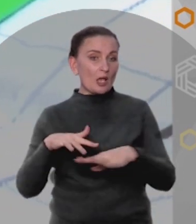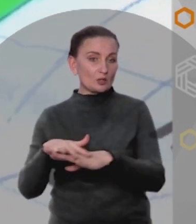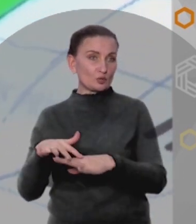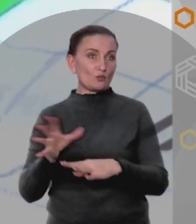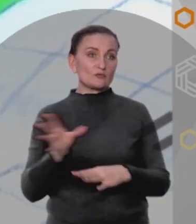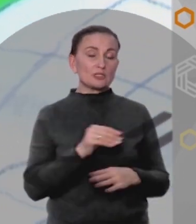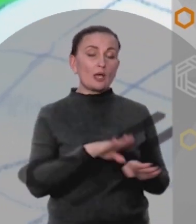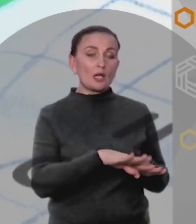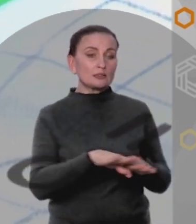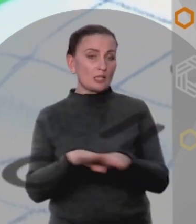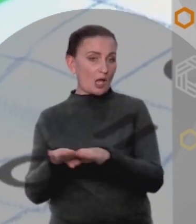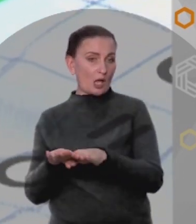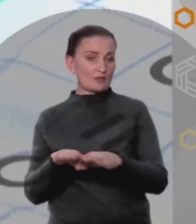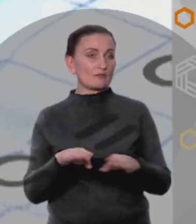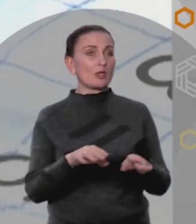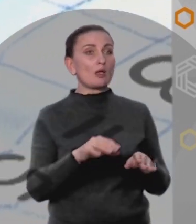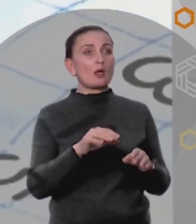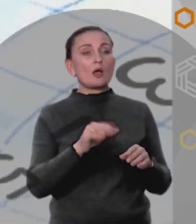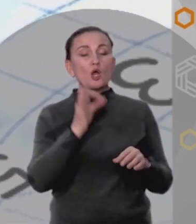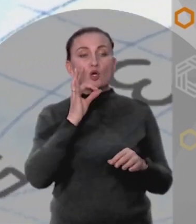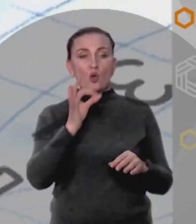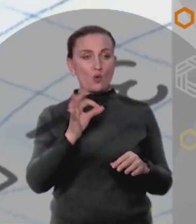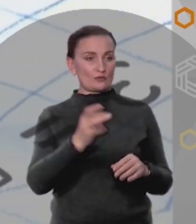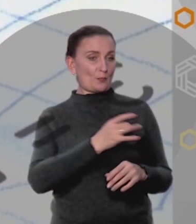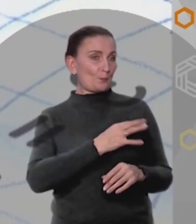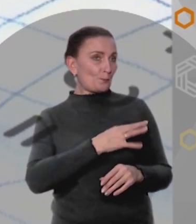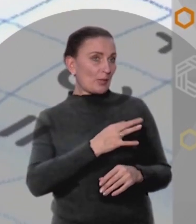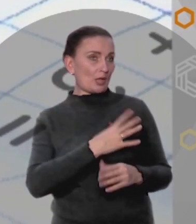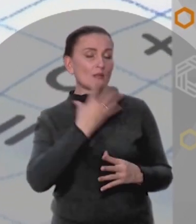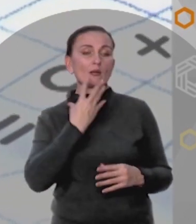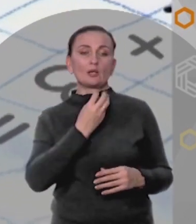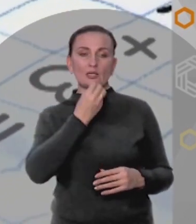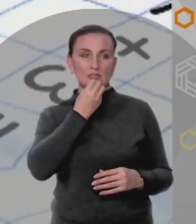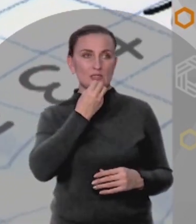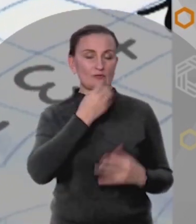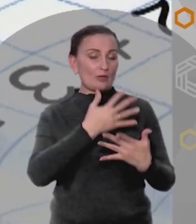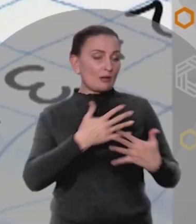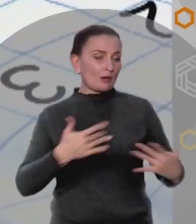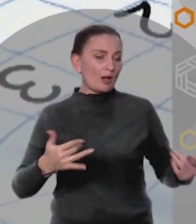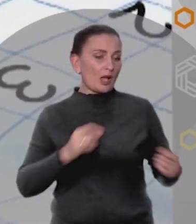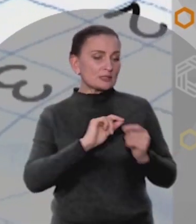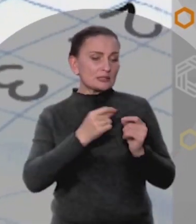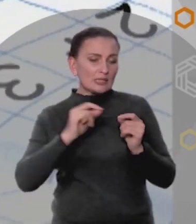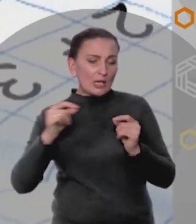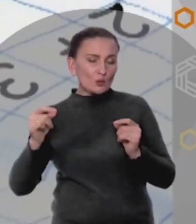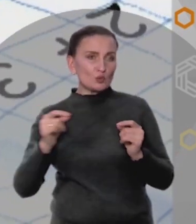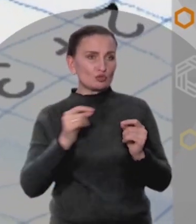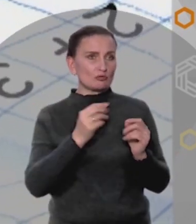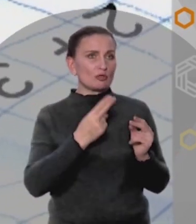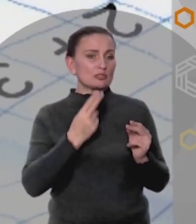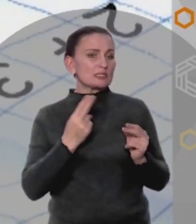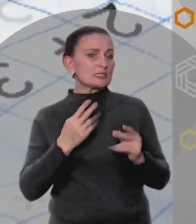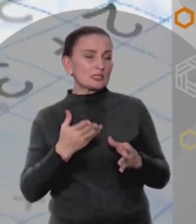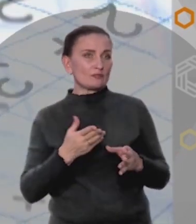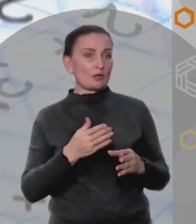клеточку. Они были все одинаковые, ровные-ровные, белые и очень красивые. На них красовались разные цифры и